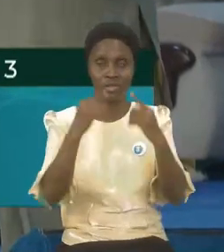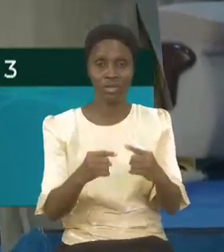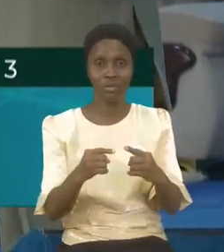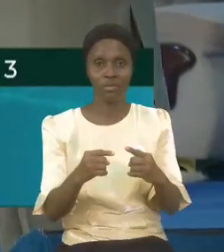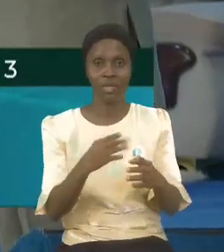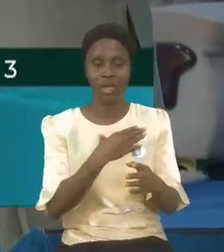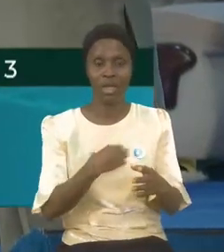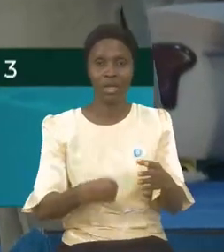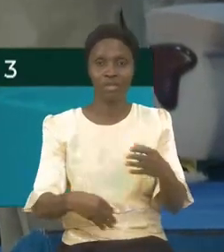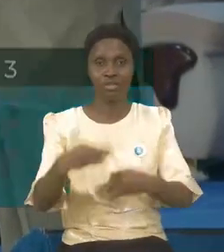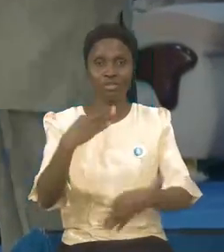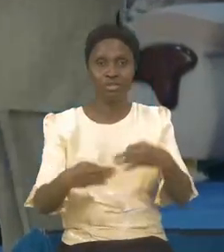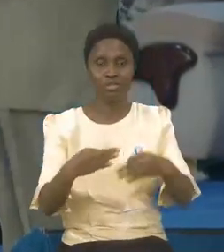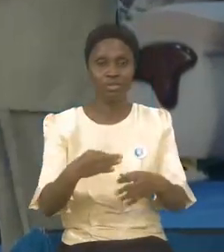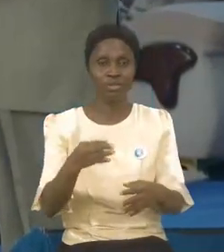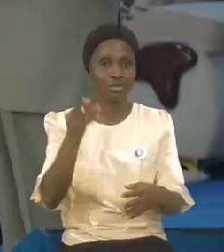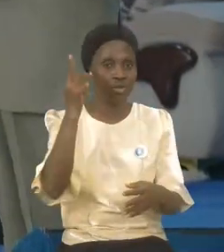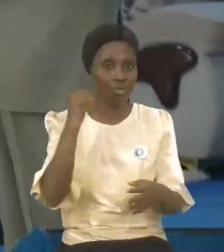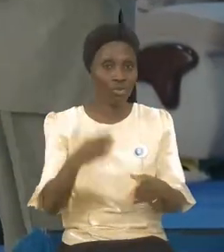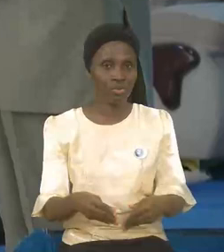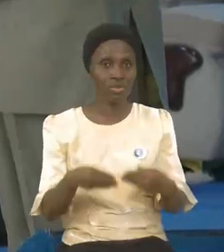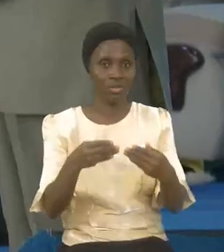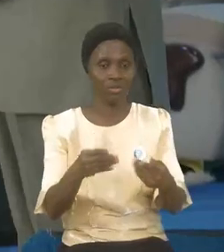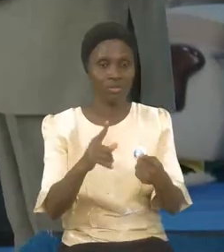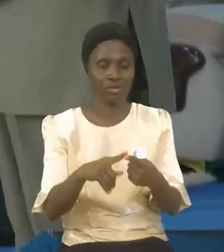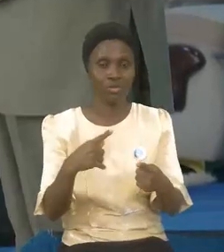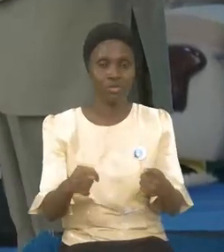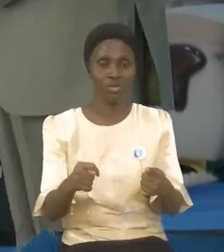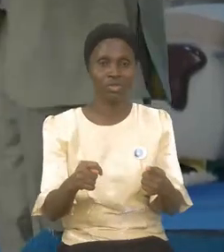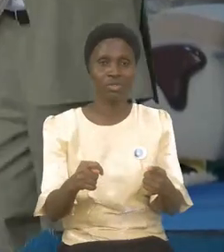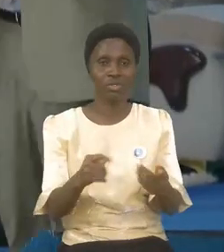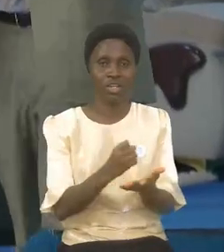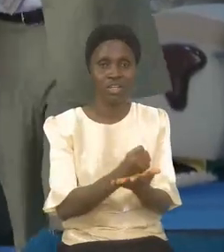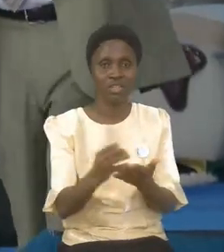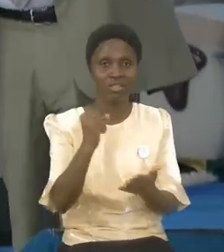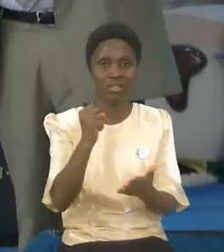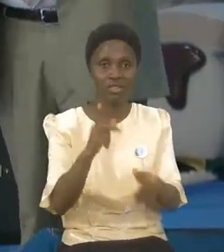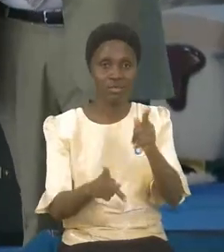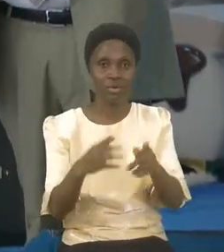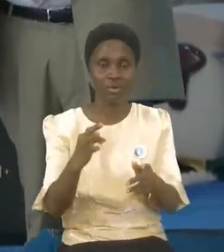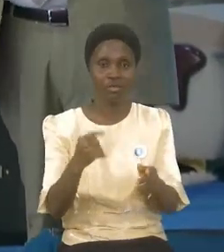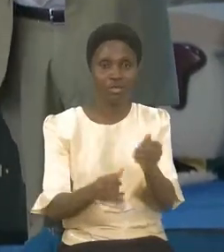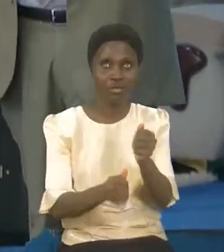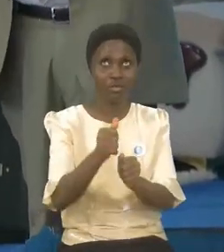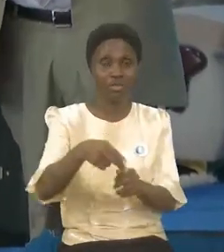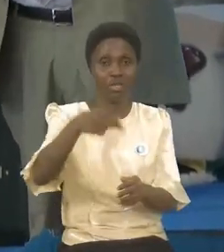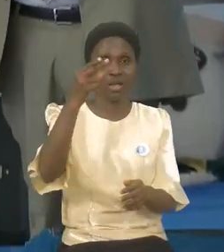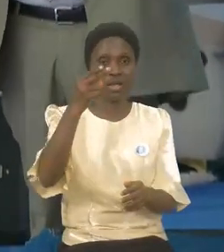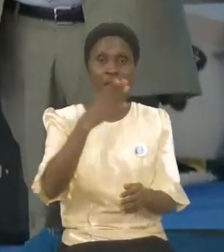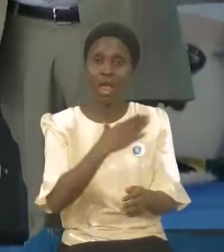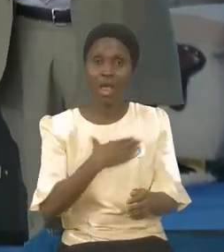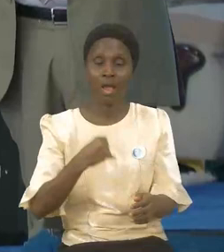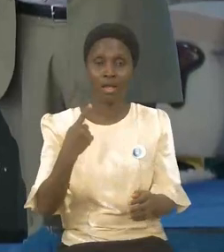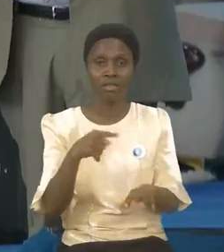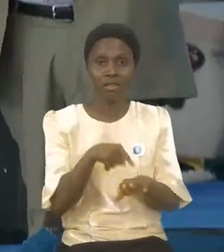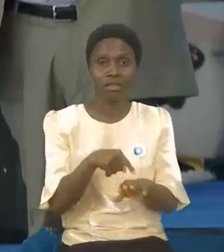22, jusqu'au moment où l'ancien des jours vint donner droit aux saints du Très-Haut,